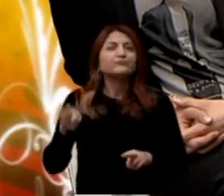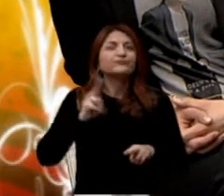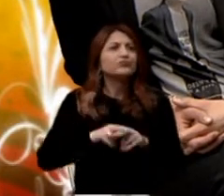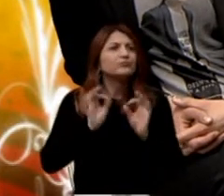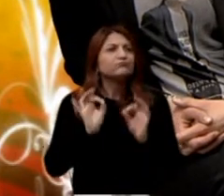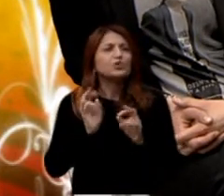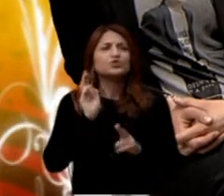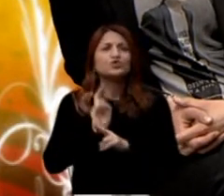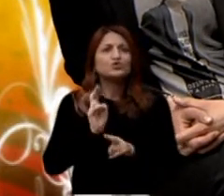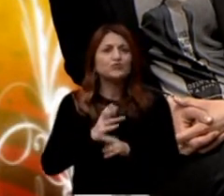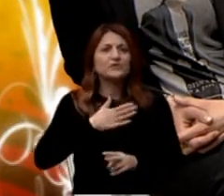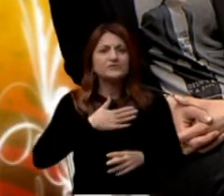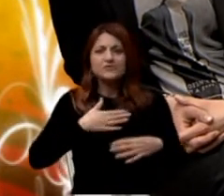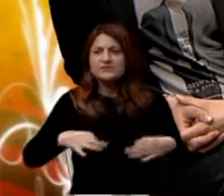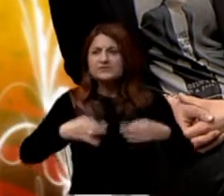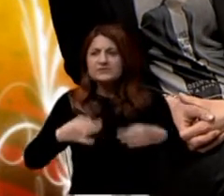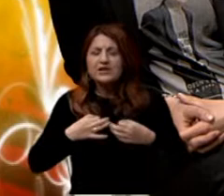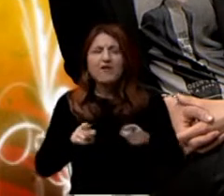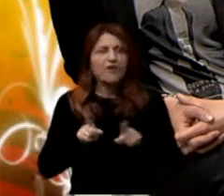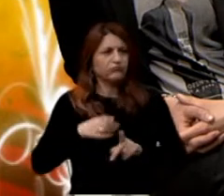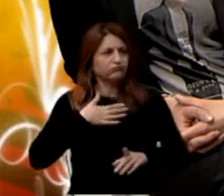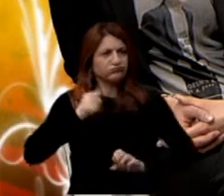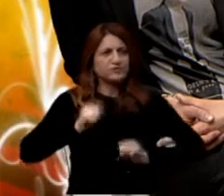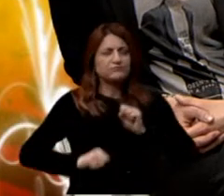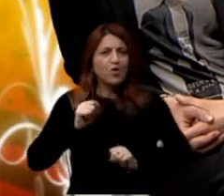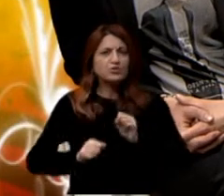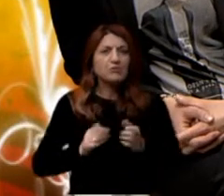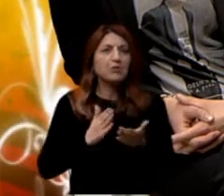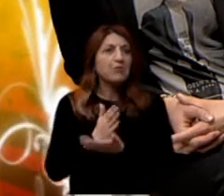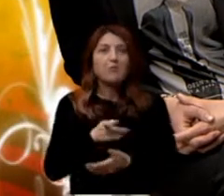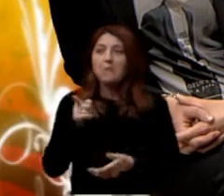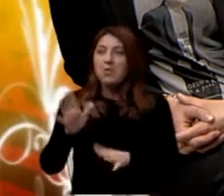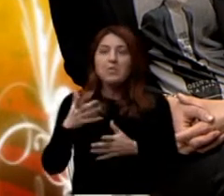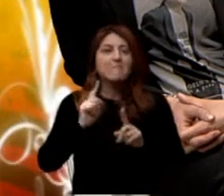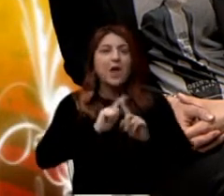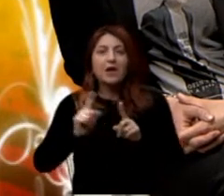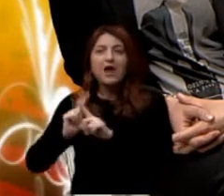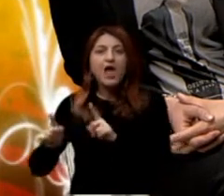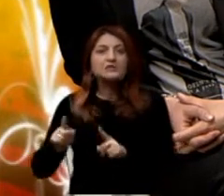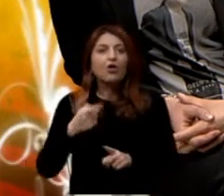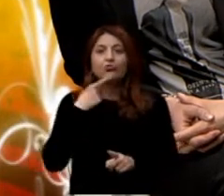očuvanog zdravlja i svoje te funkcionalne sposobnosti da se uopće ne razlikuje od